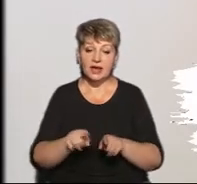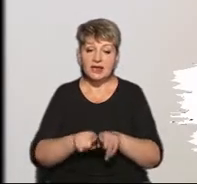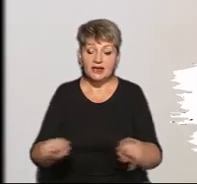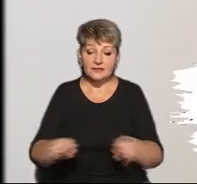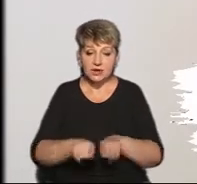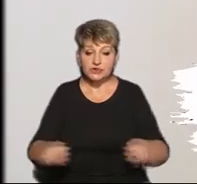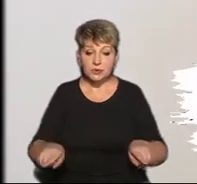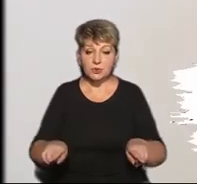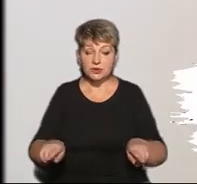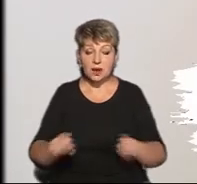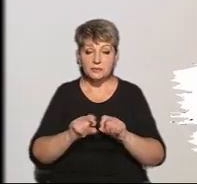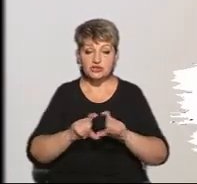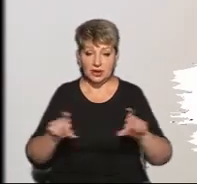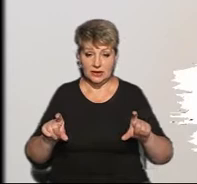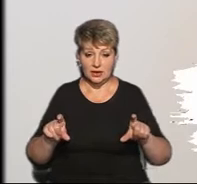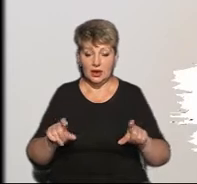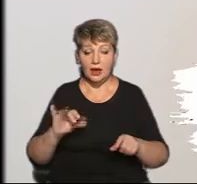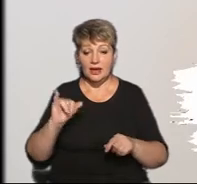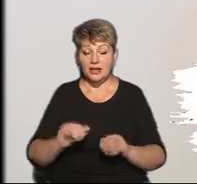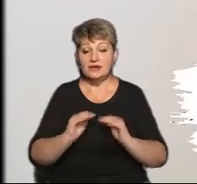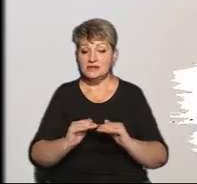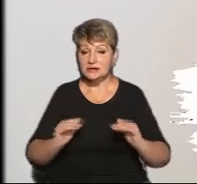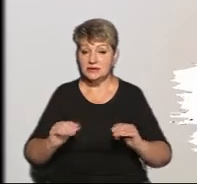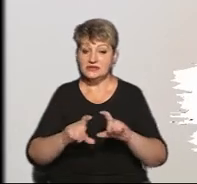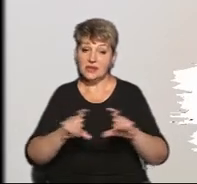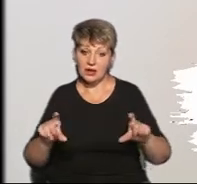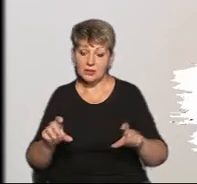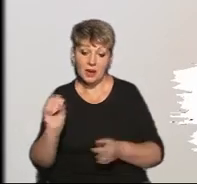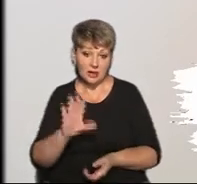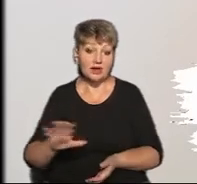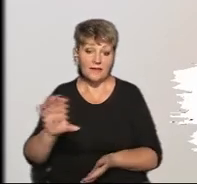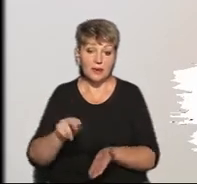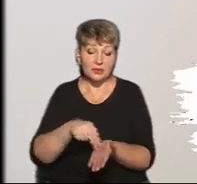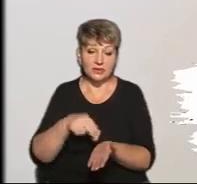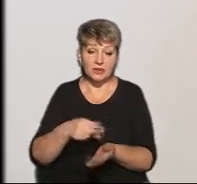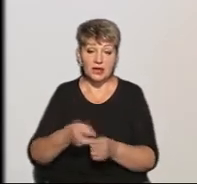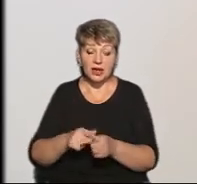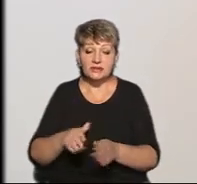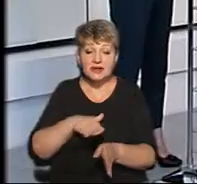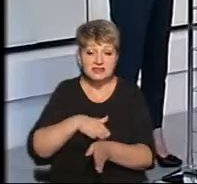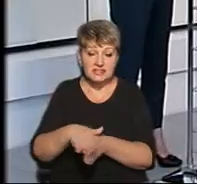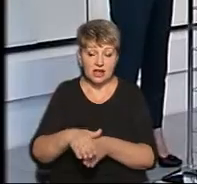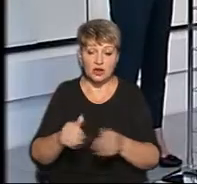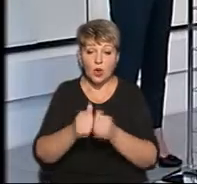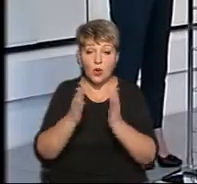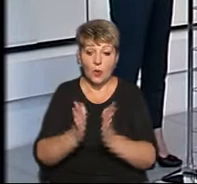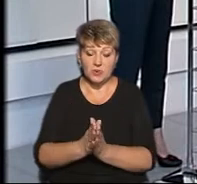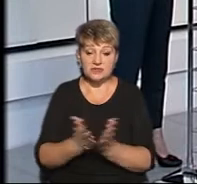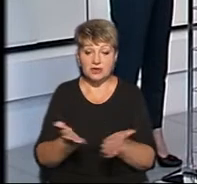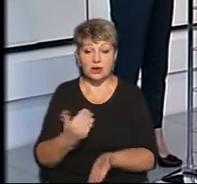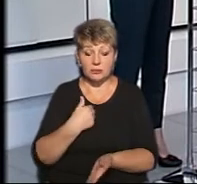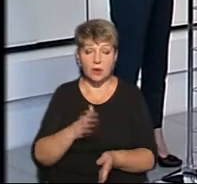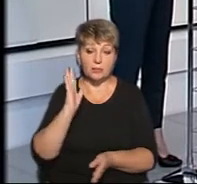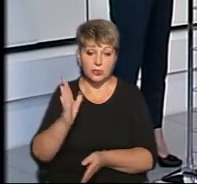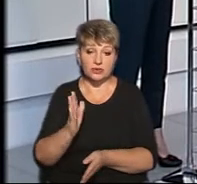інфраструктура шкільна, і дошкільних навчальних закладів. Тобто європейські Черкаси – це цілий комплекс, який ми будемо,